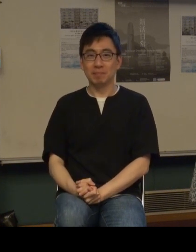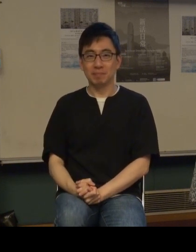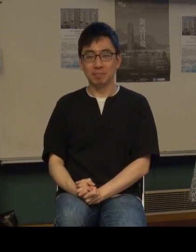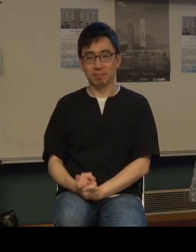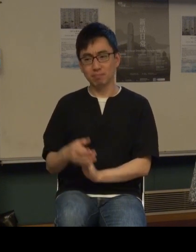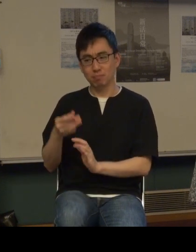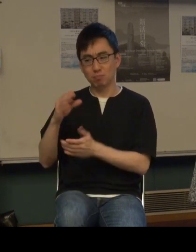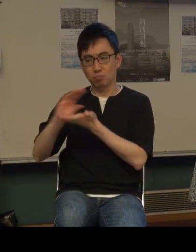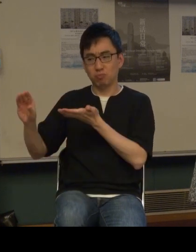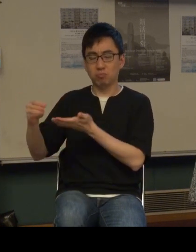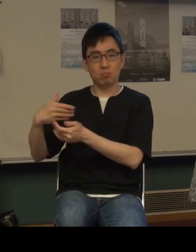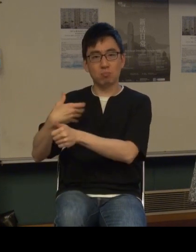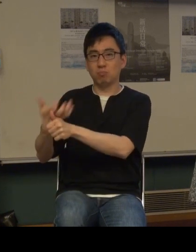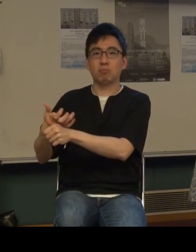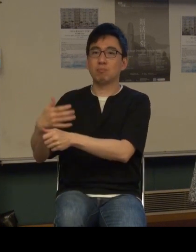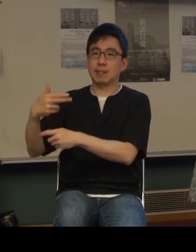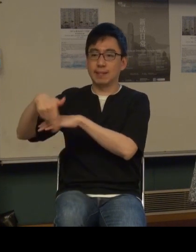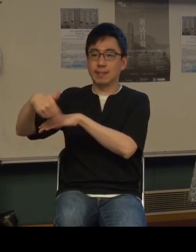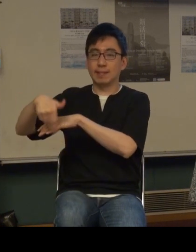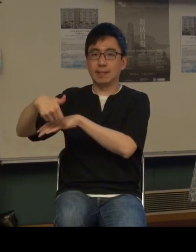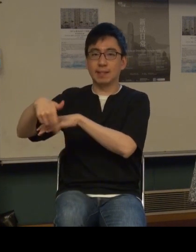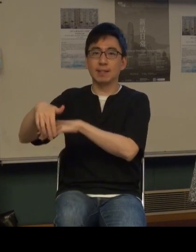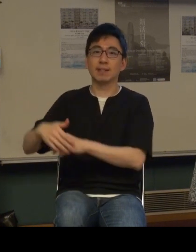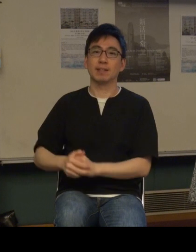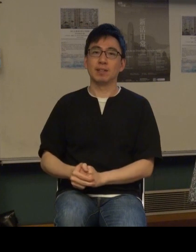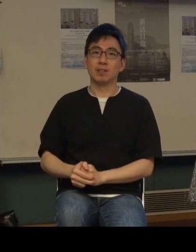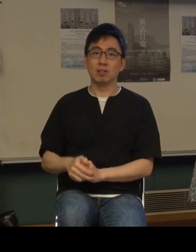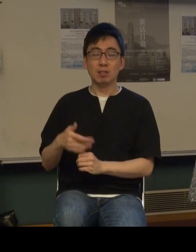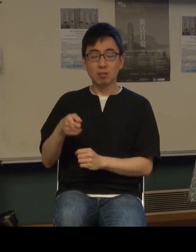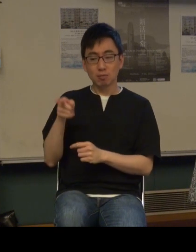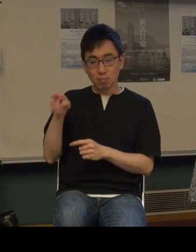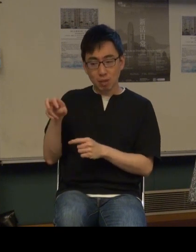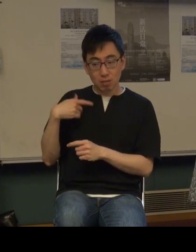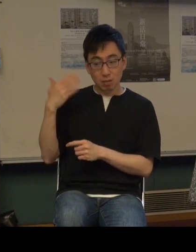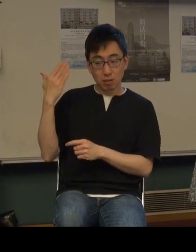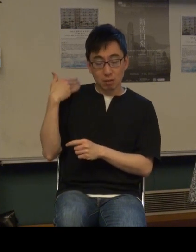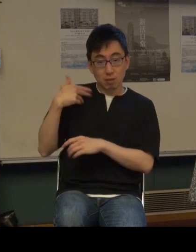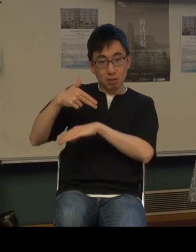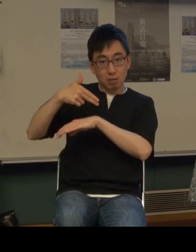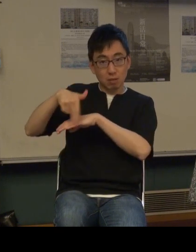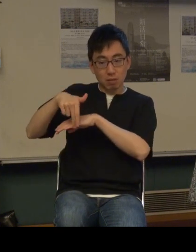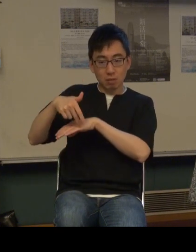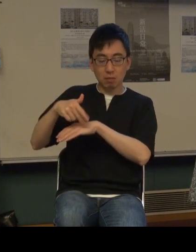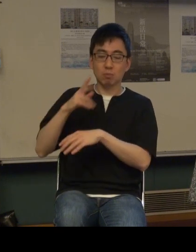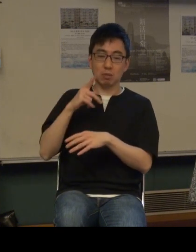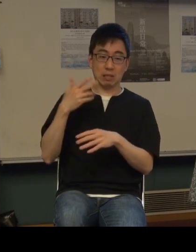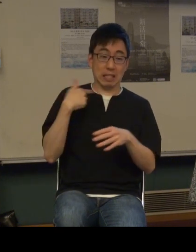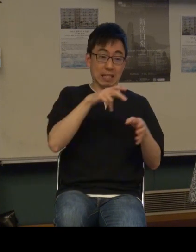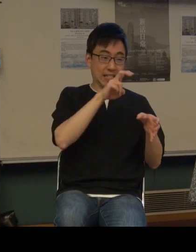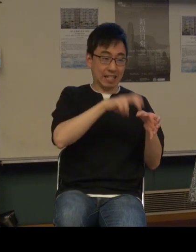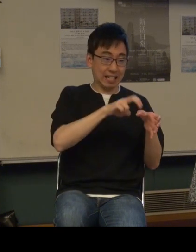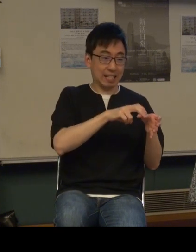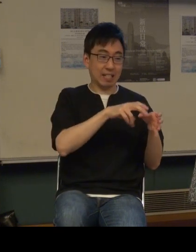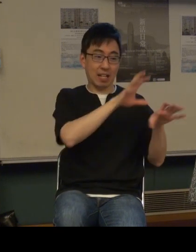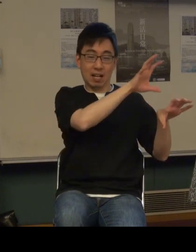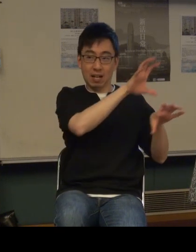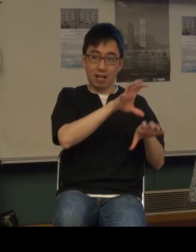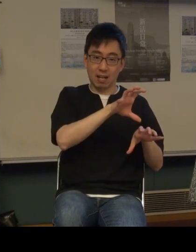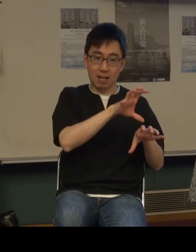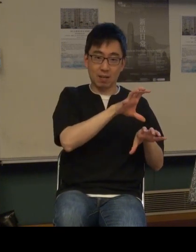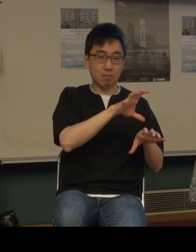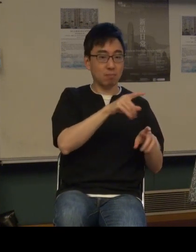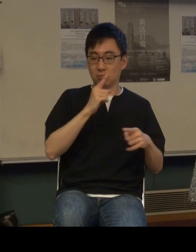呢個設計嘅。咁咧呢個咧係同即係以前我哋見到即係完全係好根據西式傳統做嘅中央書